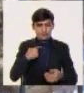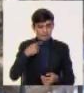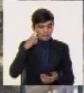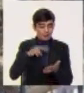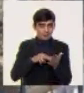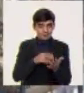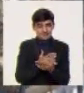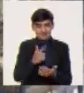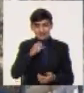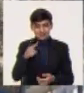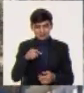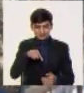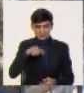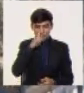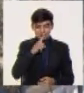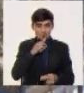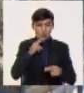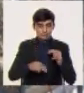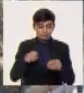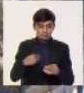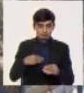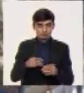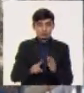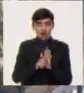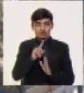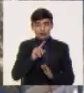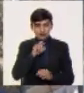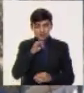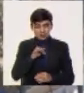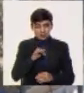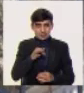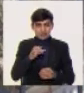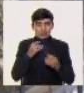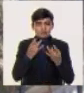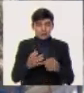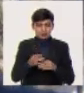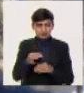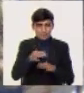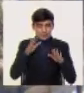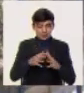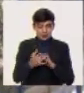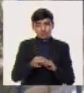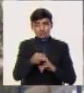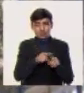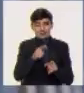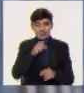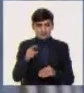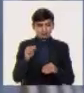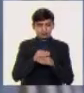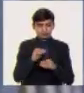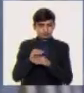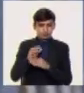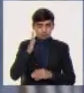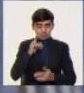станцию газопроводу до конца этого месяца после чего будем запускать станции населенные пункты будем подключать к природному газу